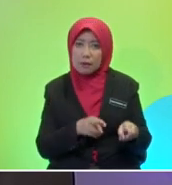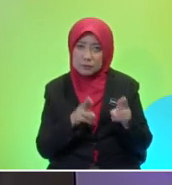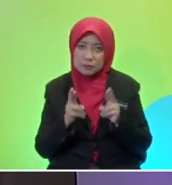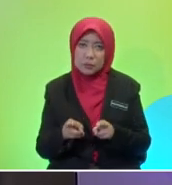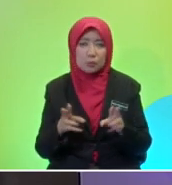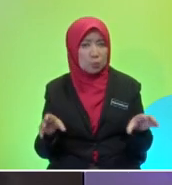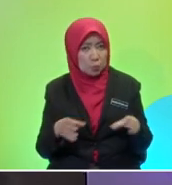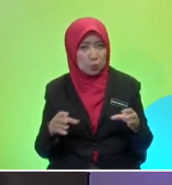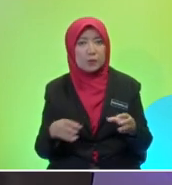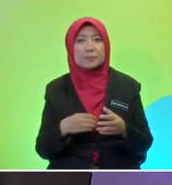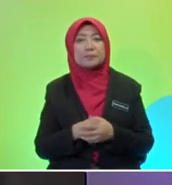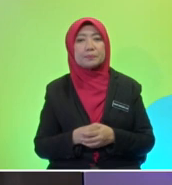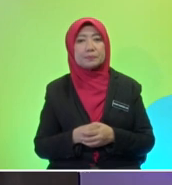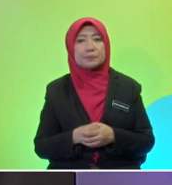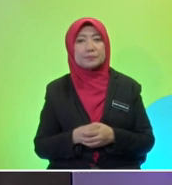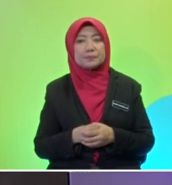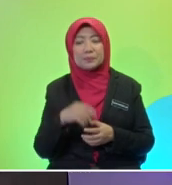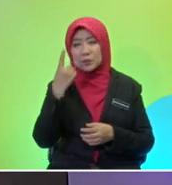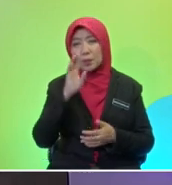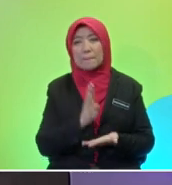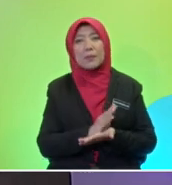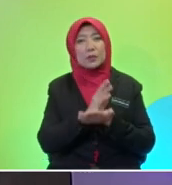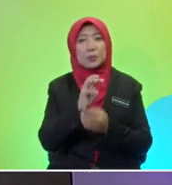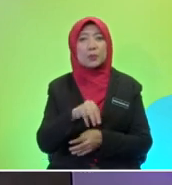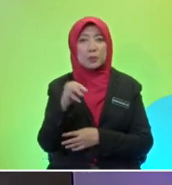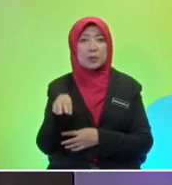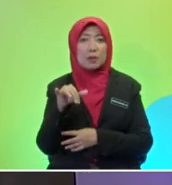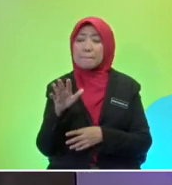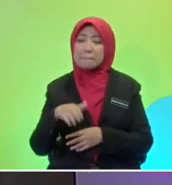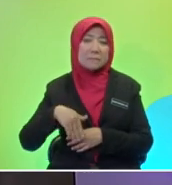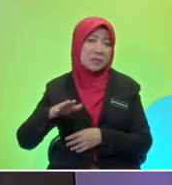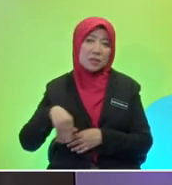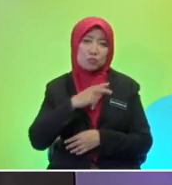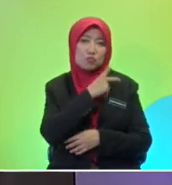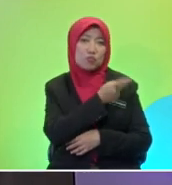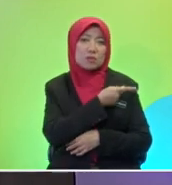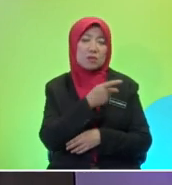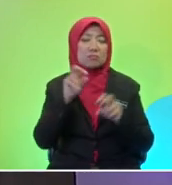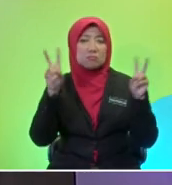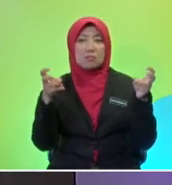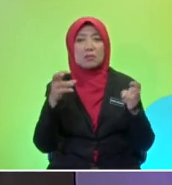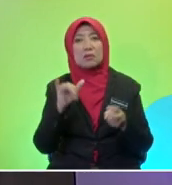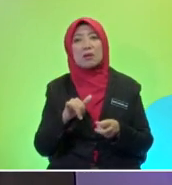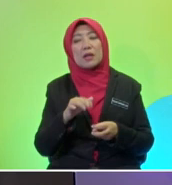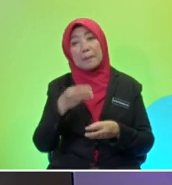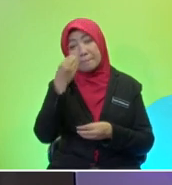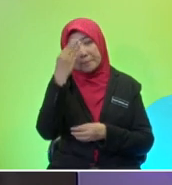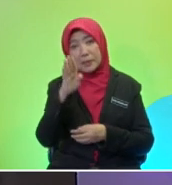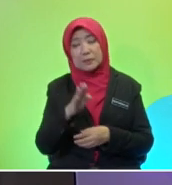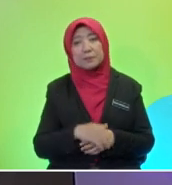pemulihan dan sebagainya Oke satunya adalah untuk bantu murid yang belum lagi itu tujuan semua